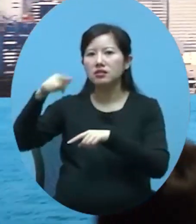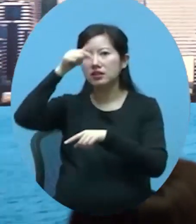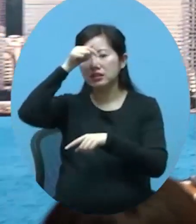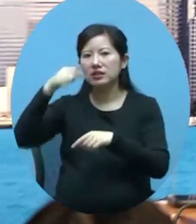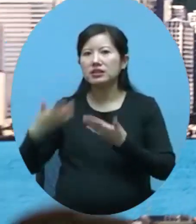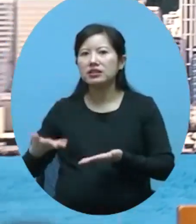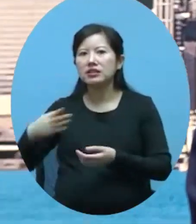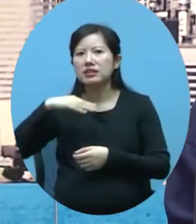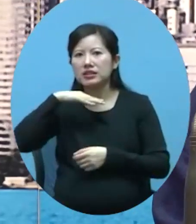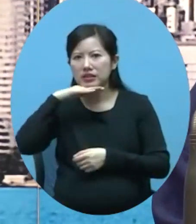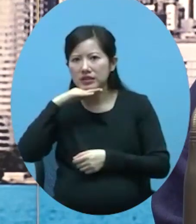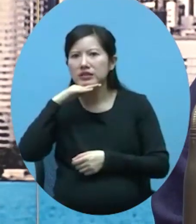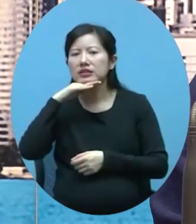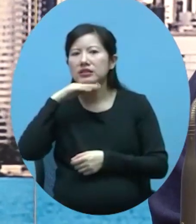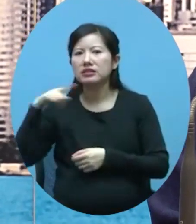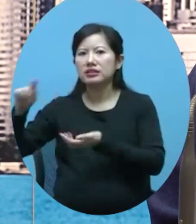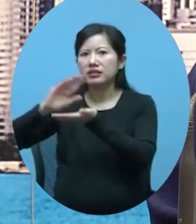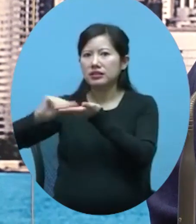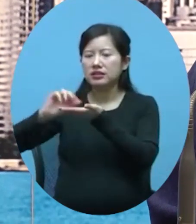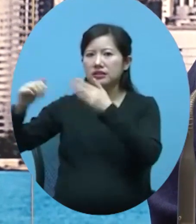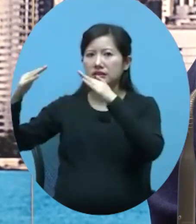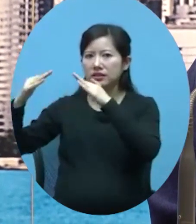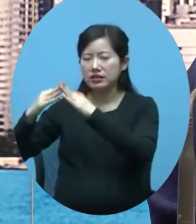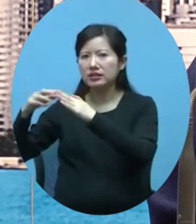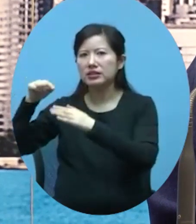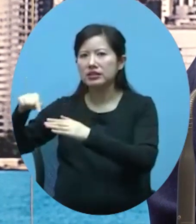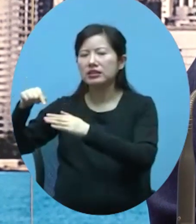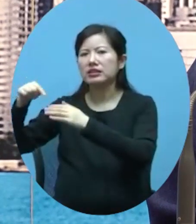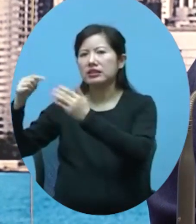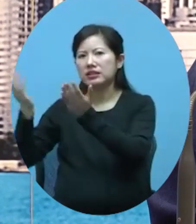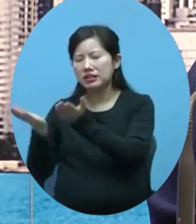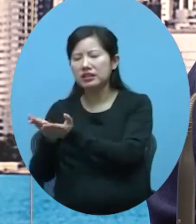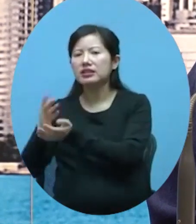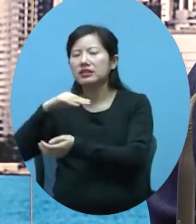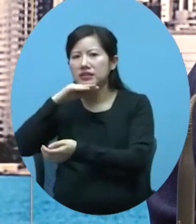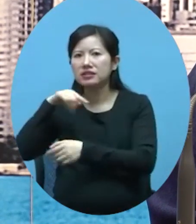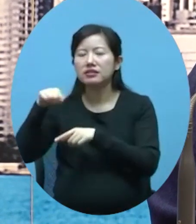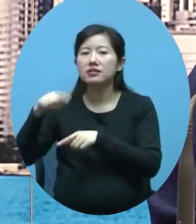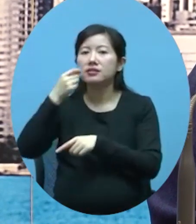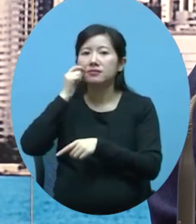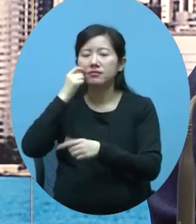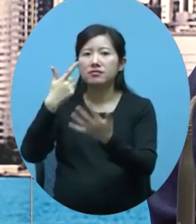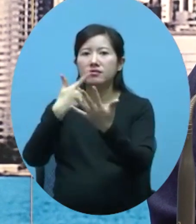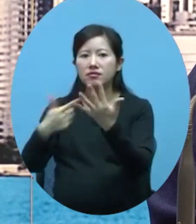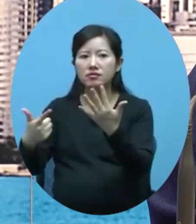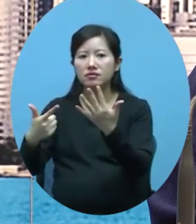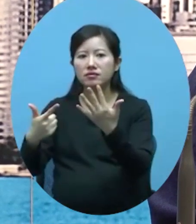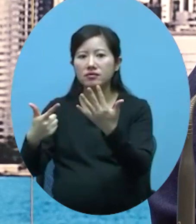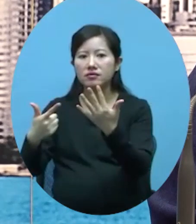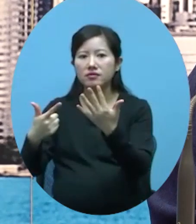我們的衛生署的確診他就是一個五十八歲的